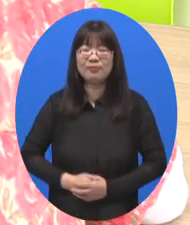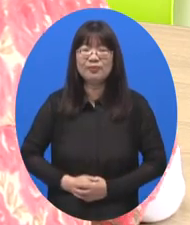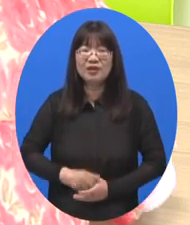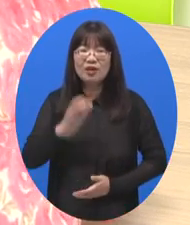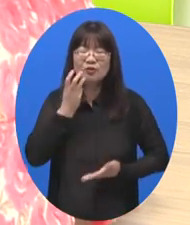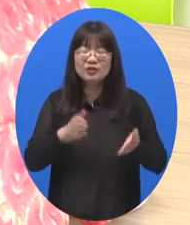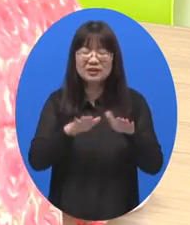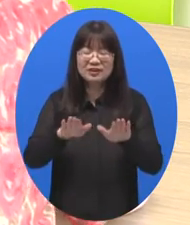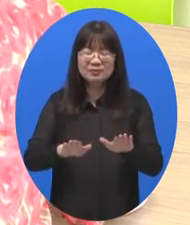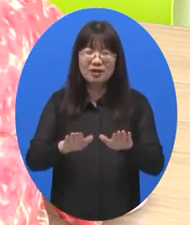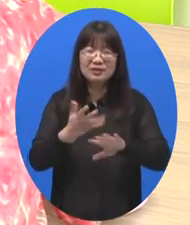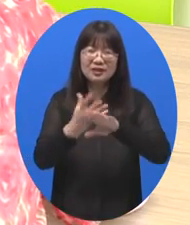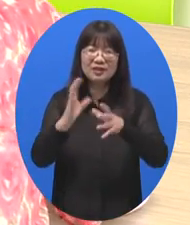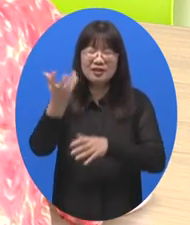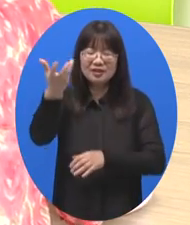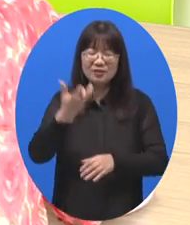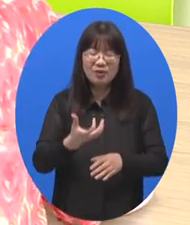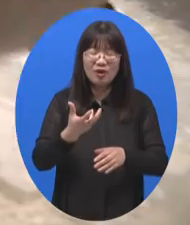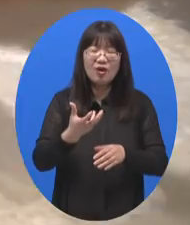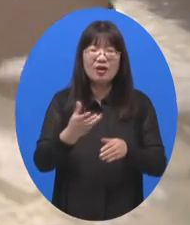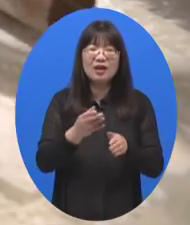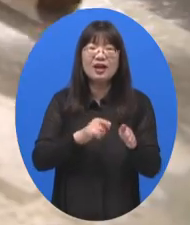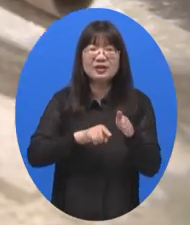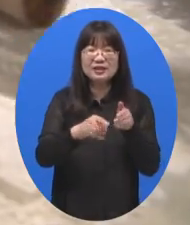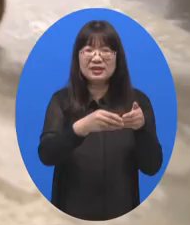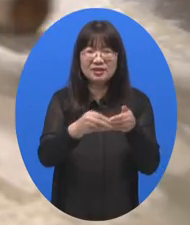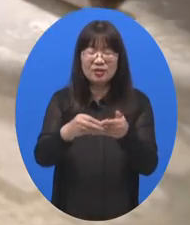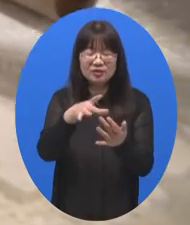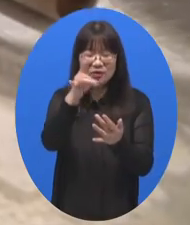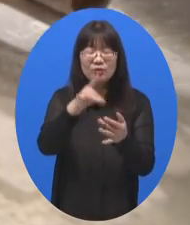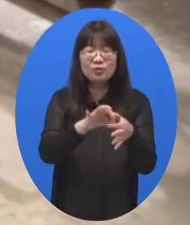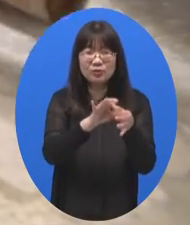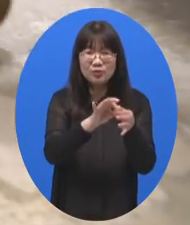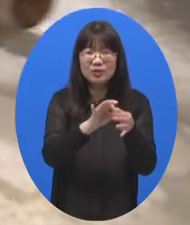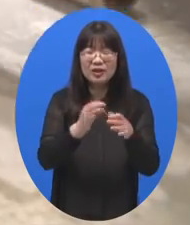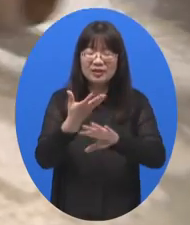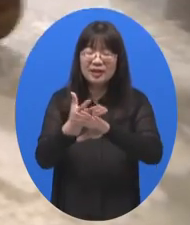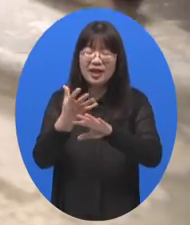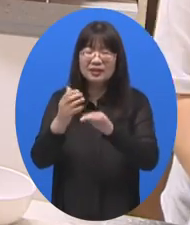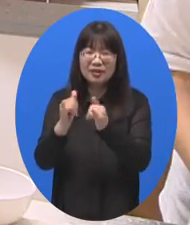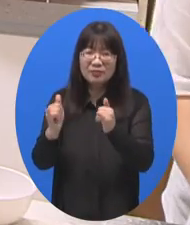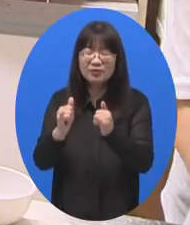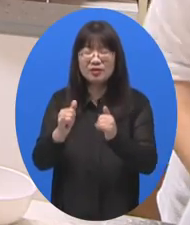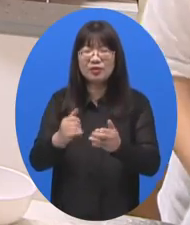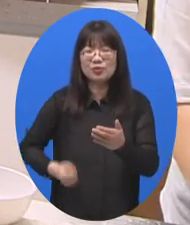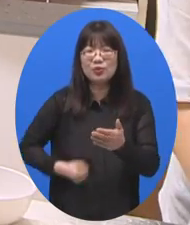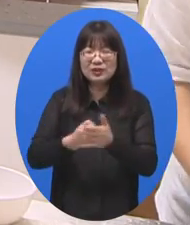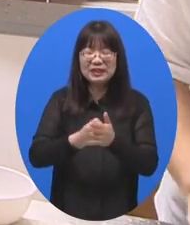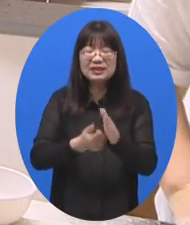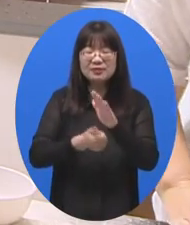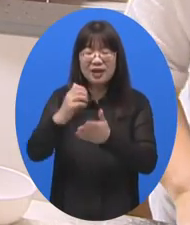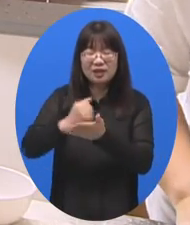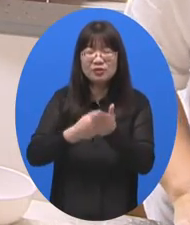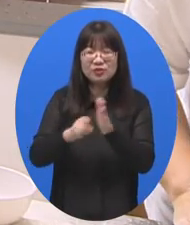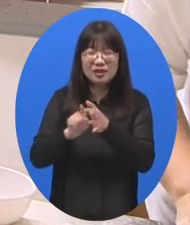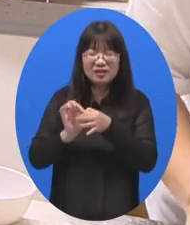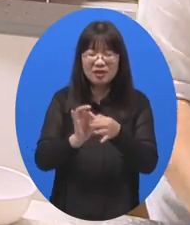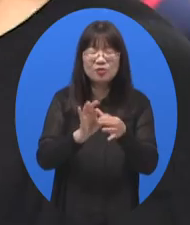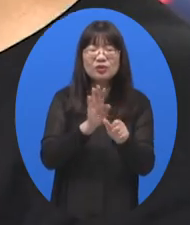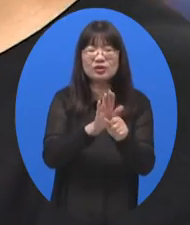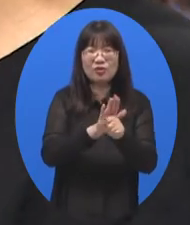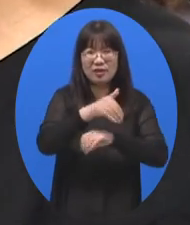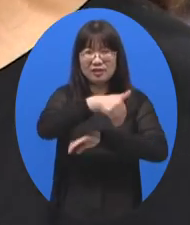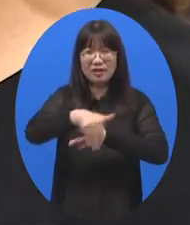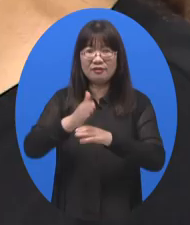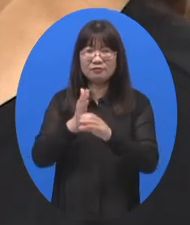경기도는 이번 이주민 리더 선정을 통해 다른 이주민들이 용기와 희망을 얻을 수 있도록 지속적으로 지원할 예정입니다